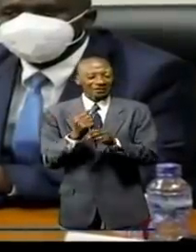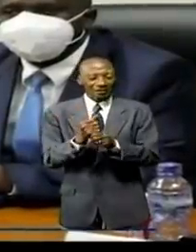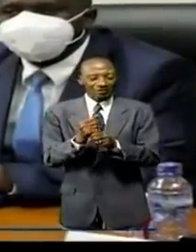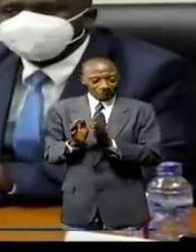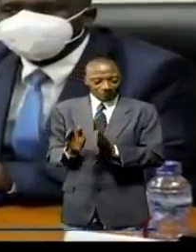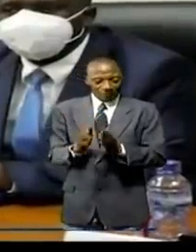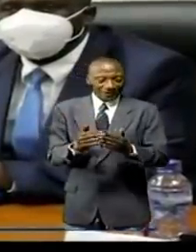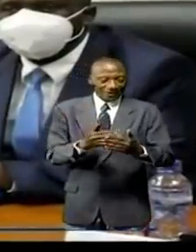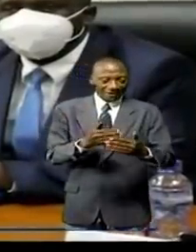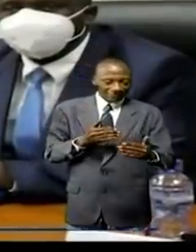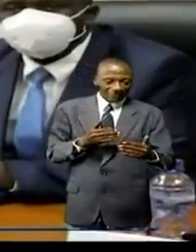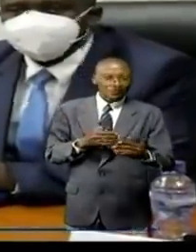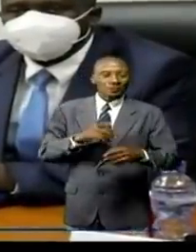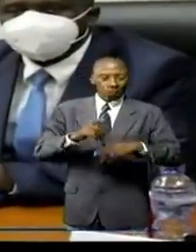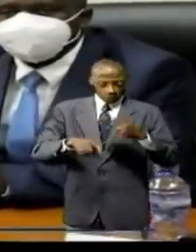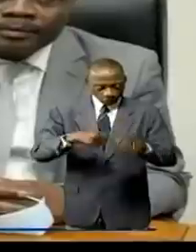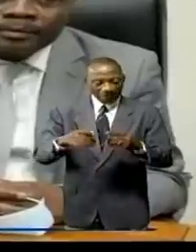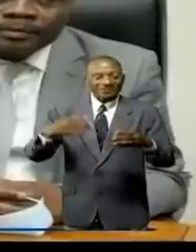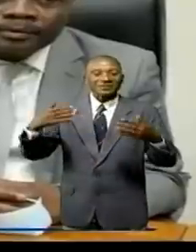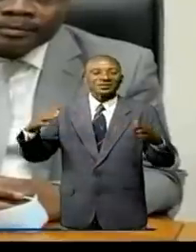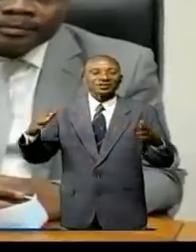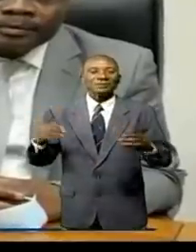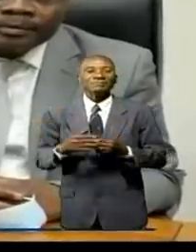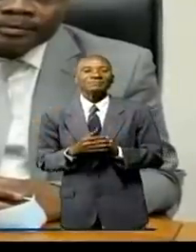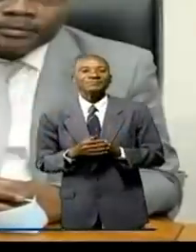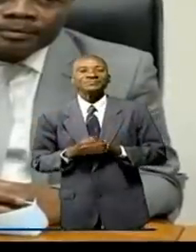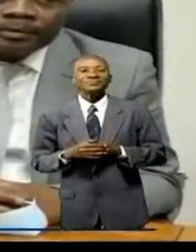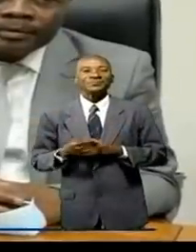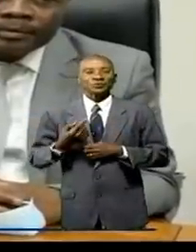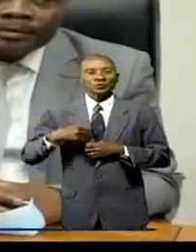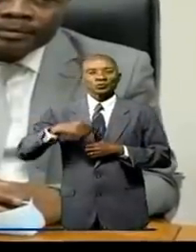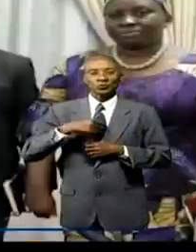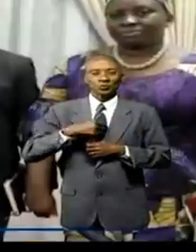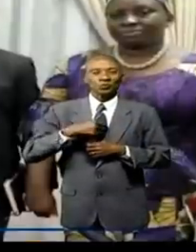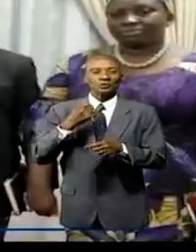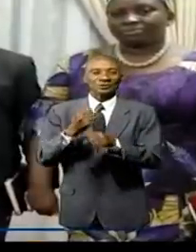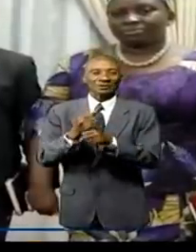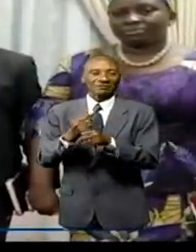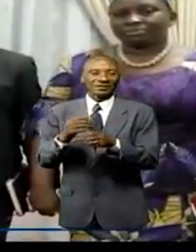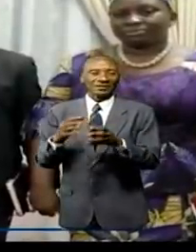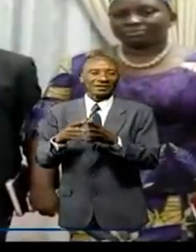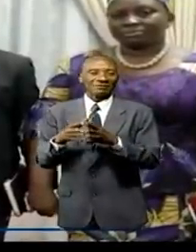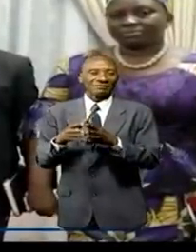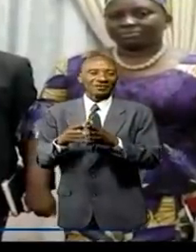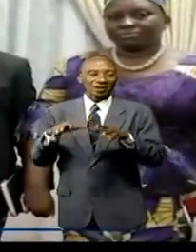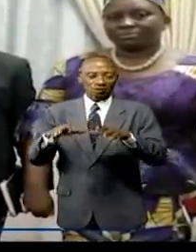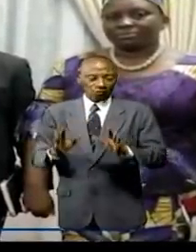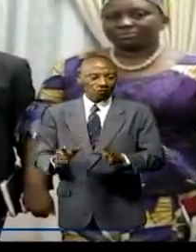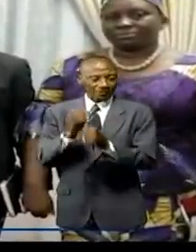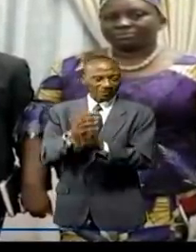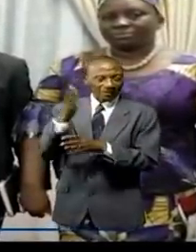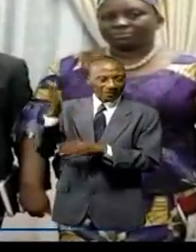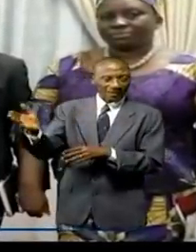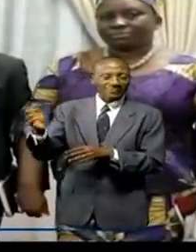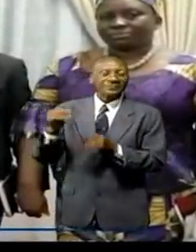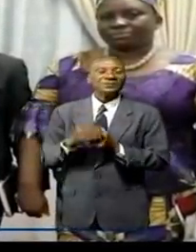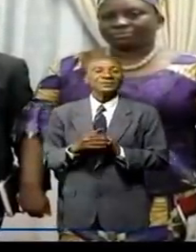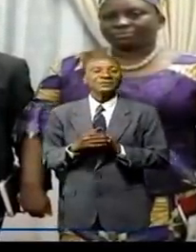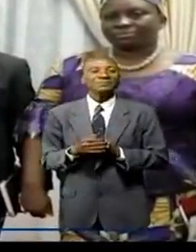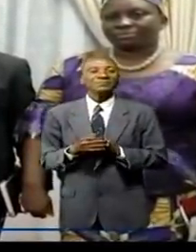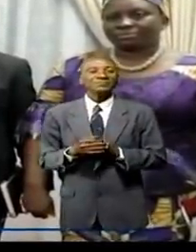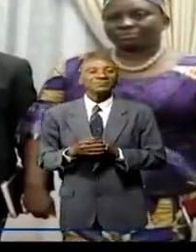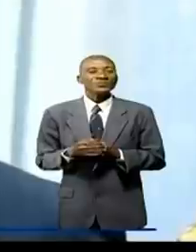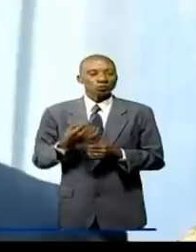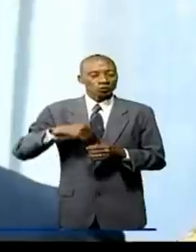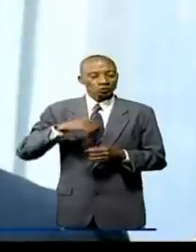se font déjà sur le terrain. Nous sommes en train de travailler avec les collègues qui sont sur le terrain. Et là, nous avons même quelques